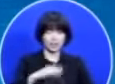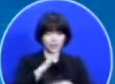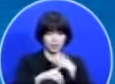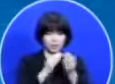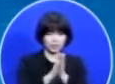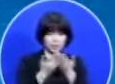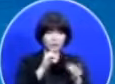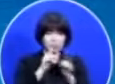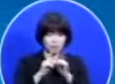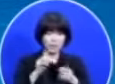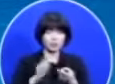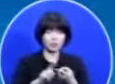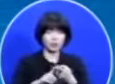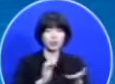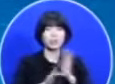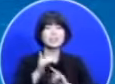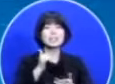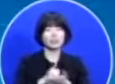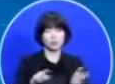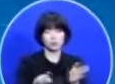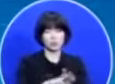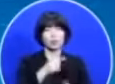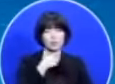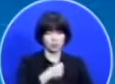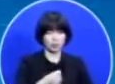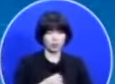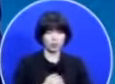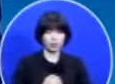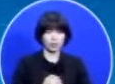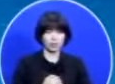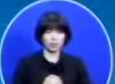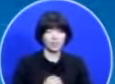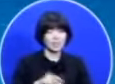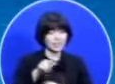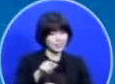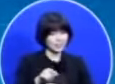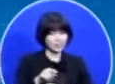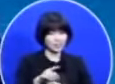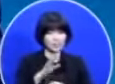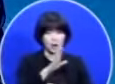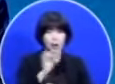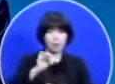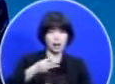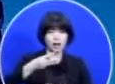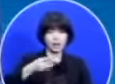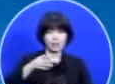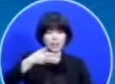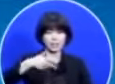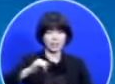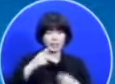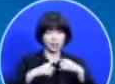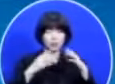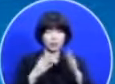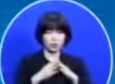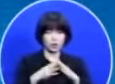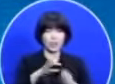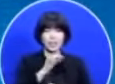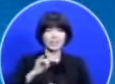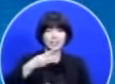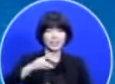말씀대로 예수님을 믿고 싶어서 그 발대 재 교 에 에 이태리에 있는